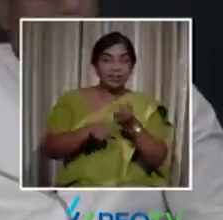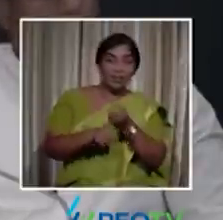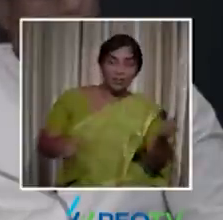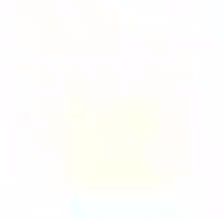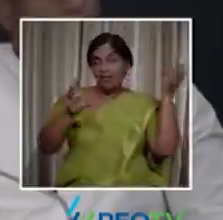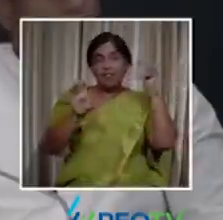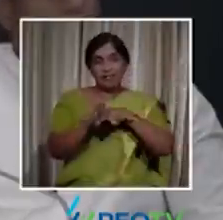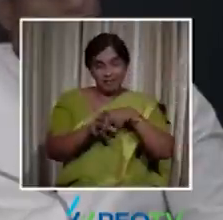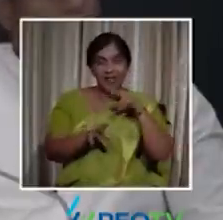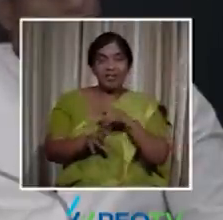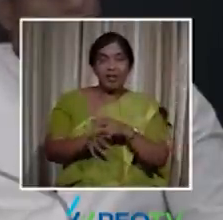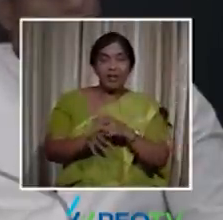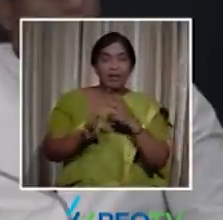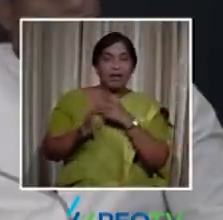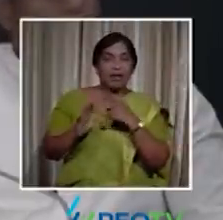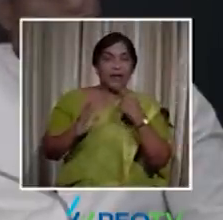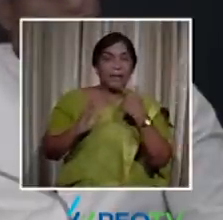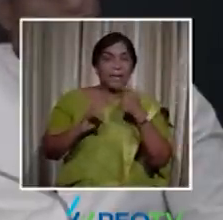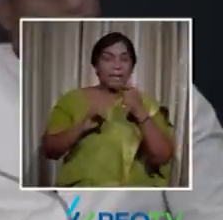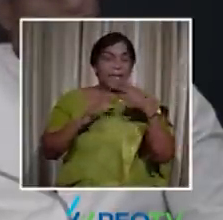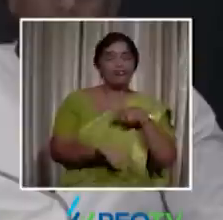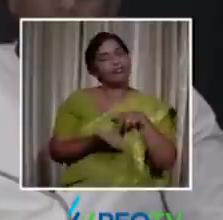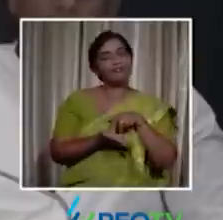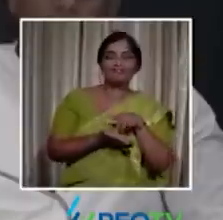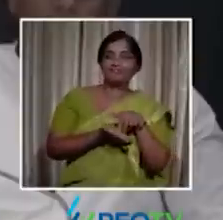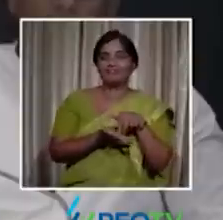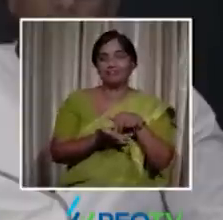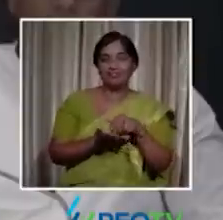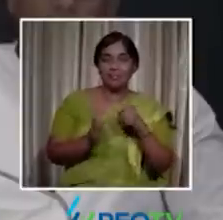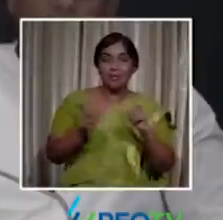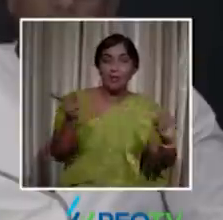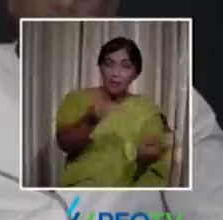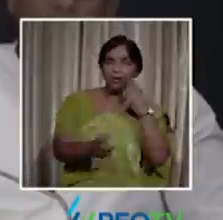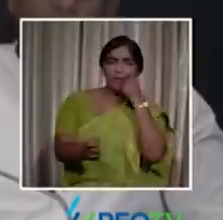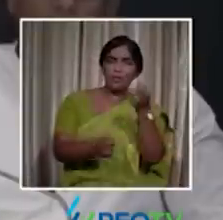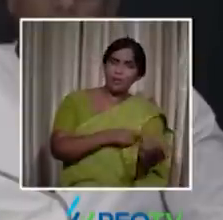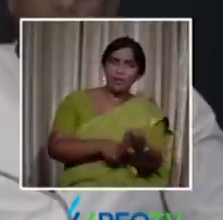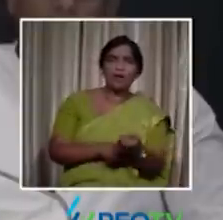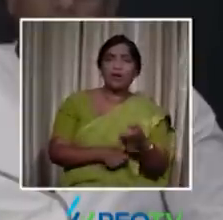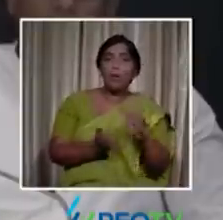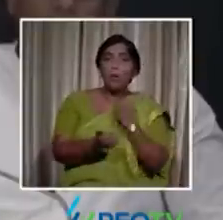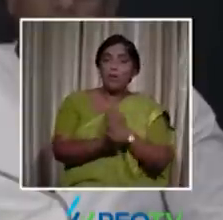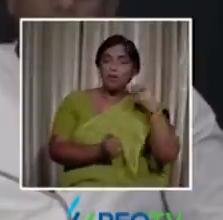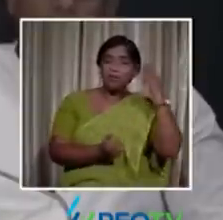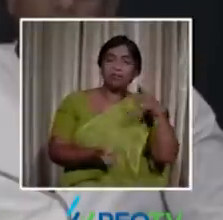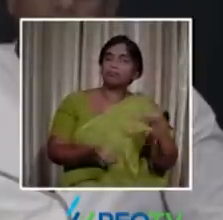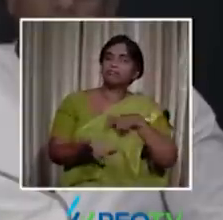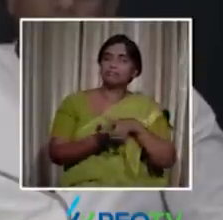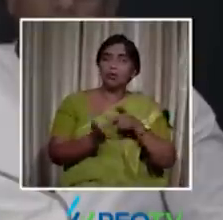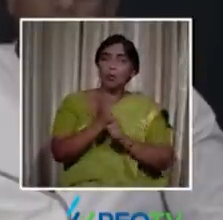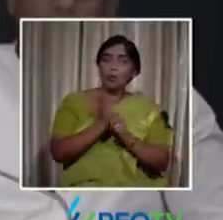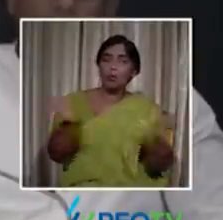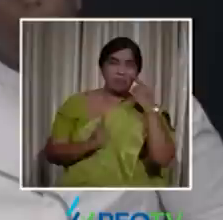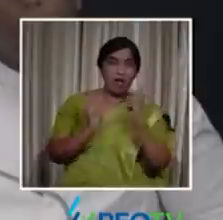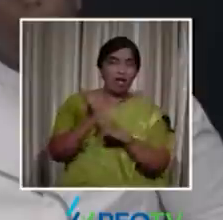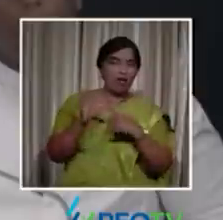පිටේ නැගලා යනවා බටහිර පළාත බාල නියෝජ පොලිස්පති. මැරයව පහර දෙන අහිංසක ජනතාවට පොලිස්පති හොදට මැරයොත් එක්ක එකතු වෙලා යනවා